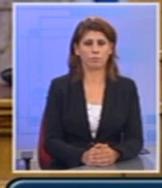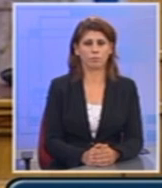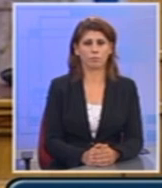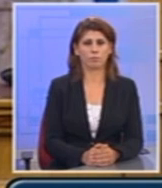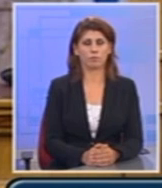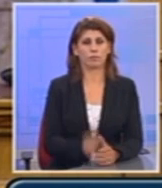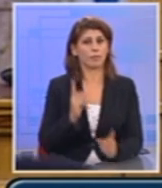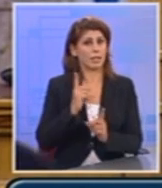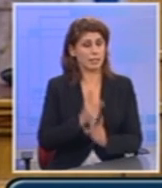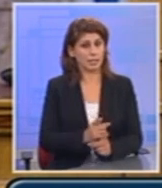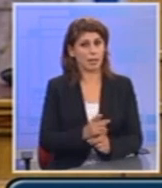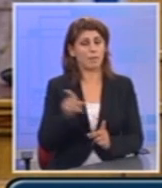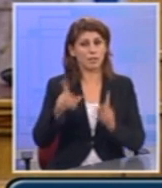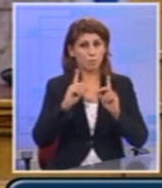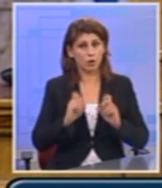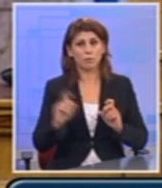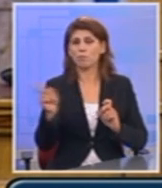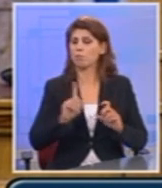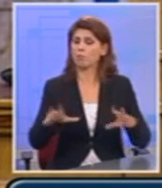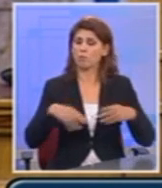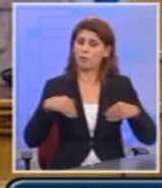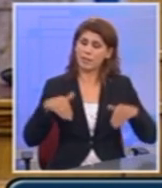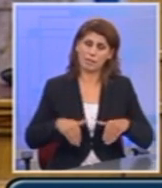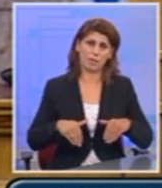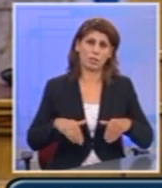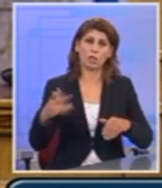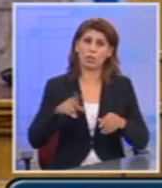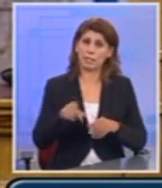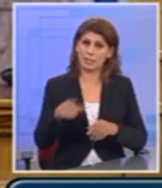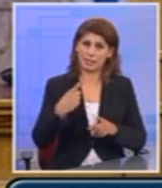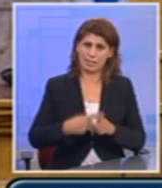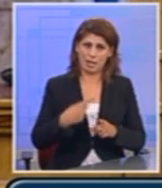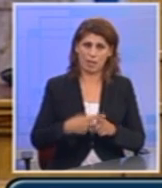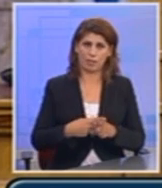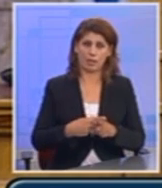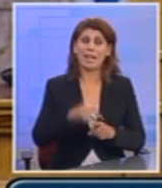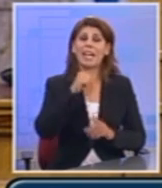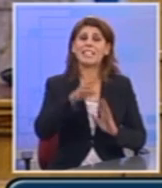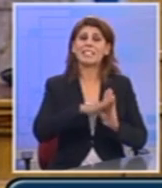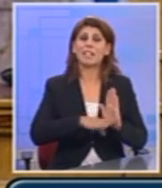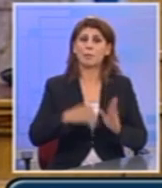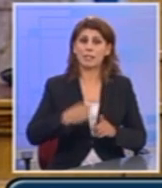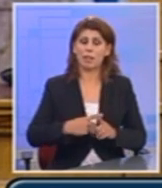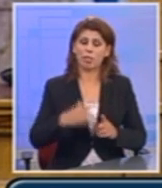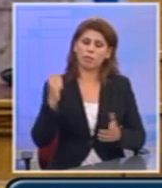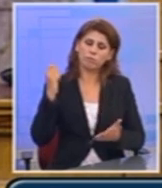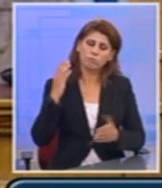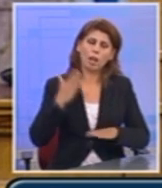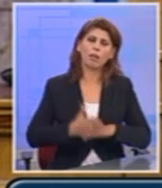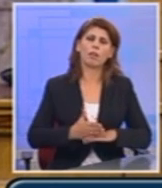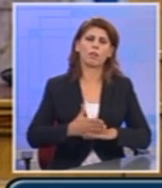συγκεκριμένα εκείνες οι οποίες δεν έγιναν σεβαστές όσον αφορά την ελλάδα το σύνταγμα της ελλάδας εγγυάται μια σειρά από